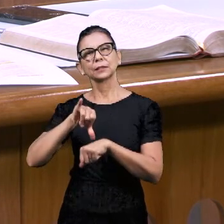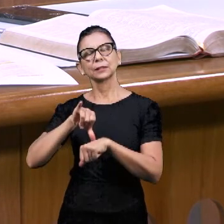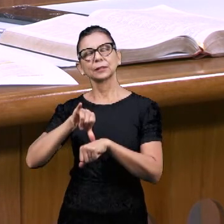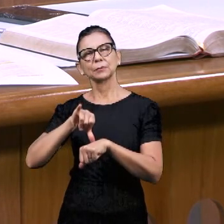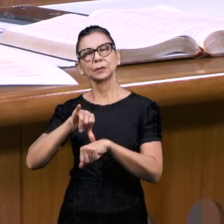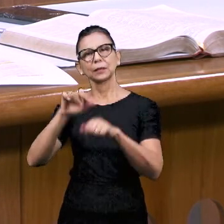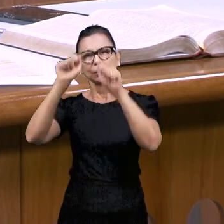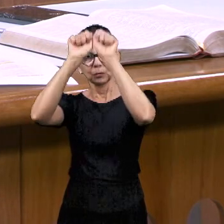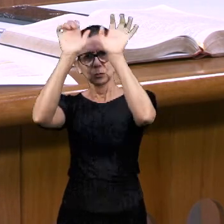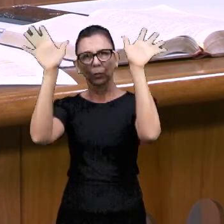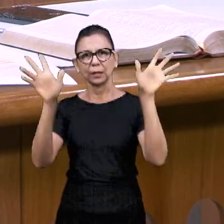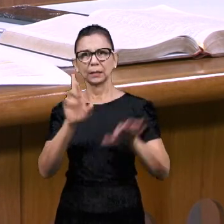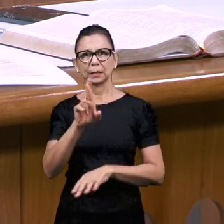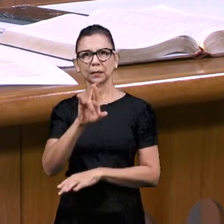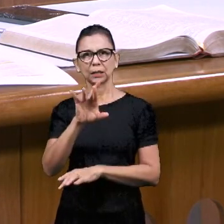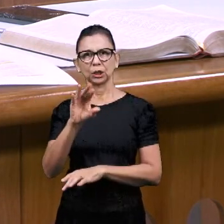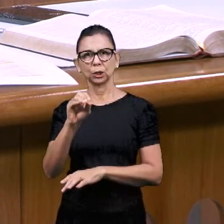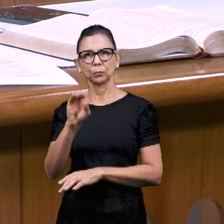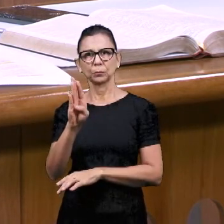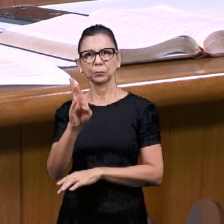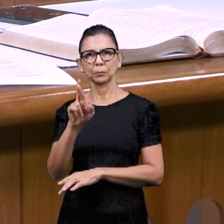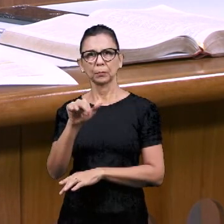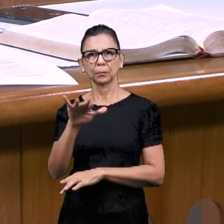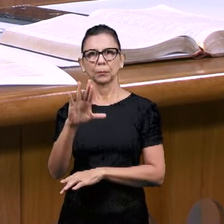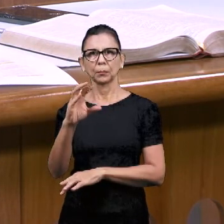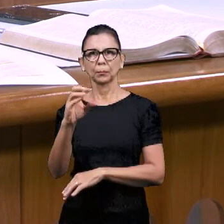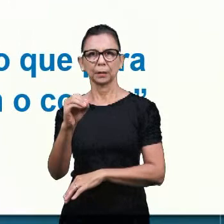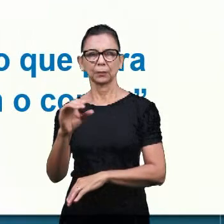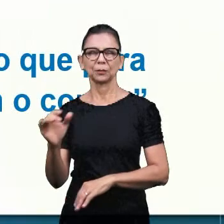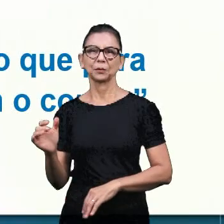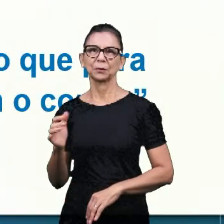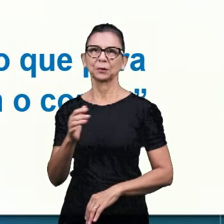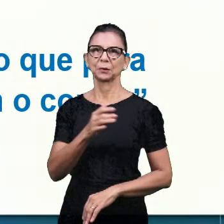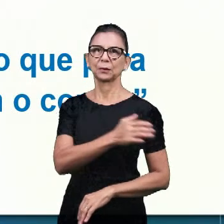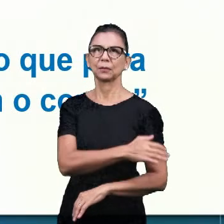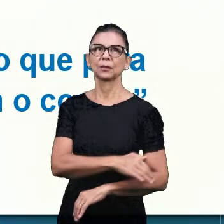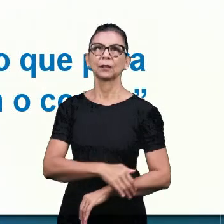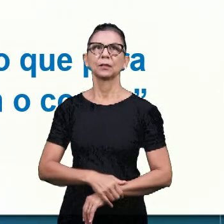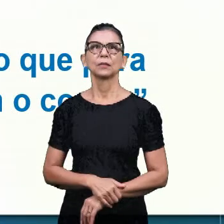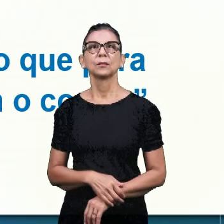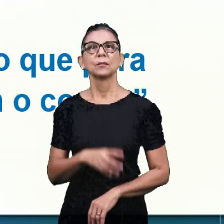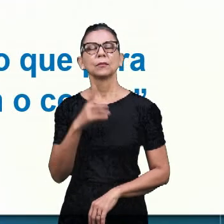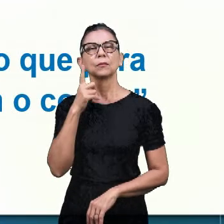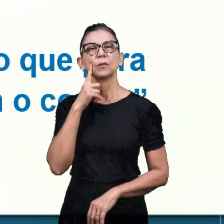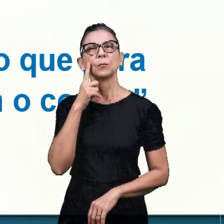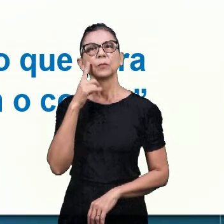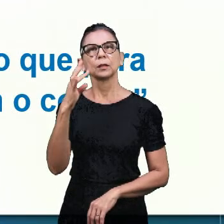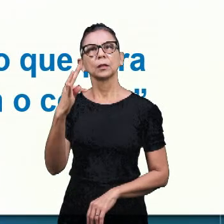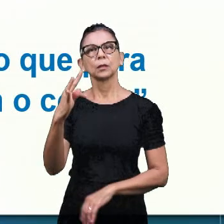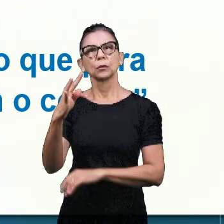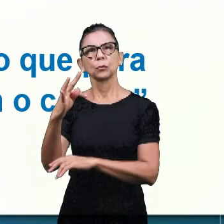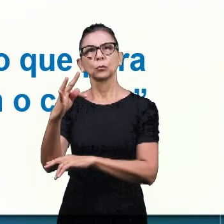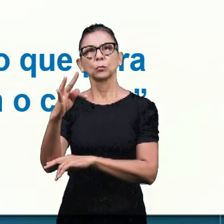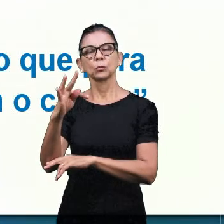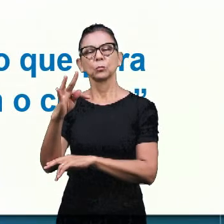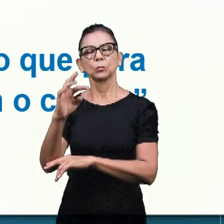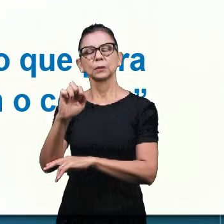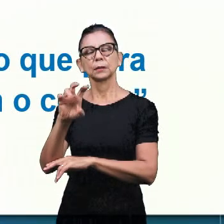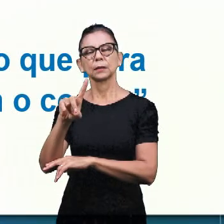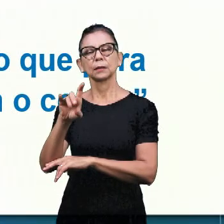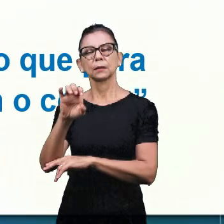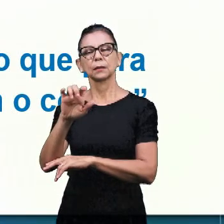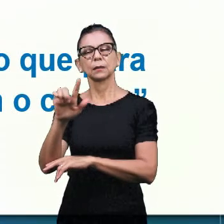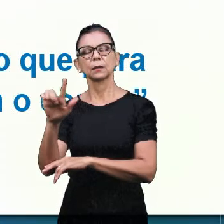de Acre. Nous allons recevoir la phrase de notre frère Tadeu Ramos. Il